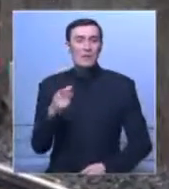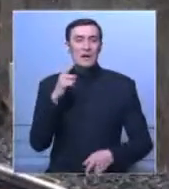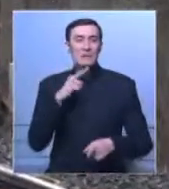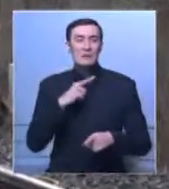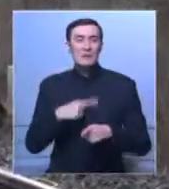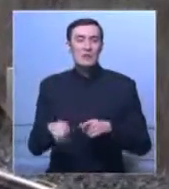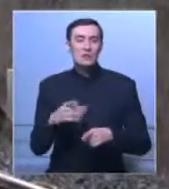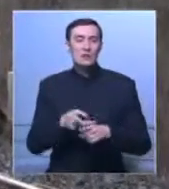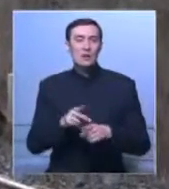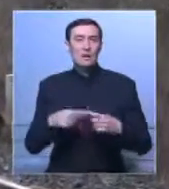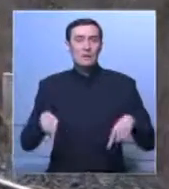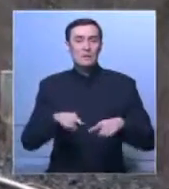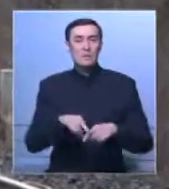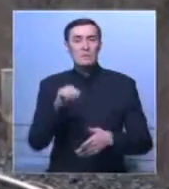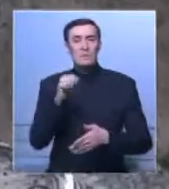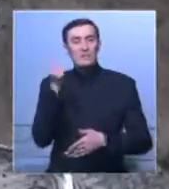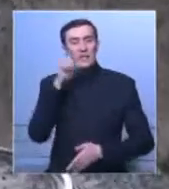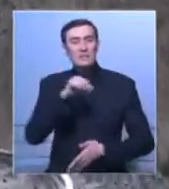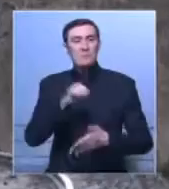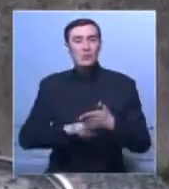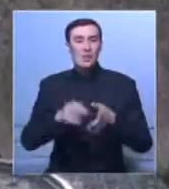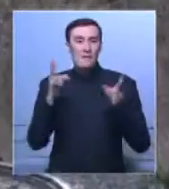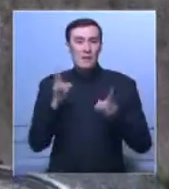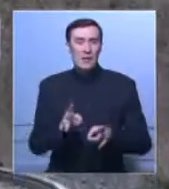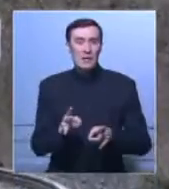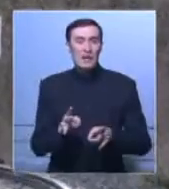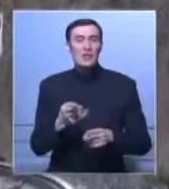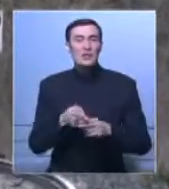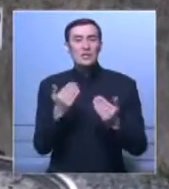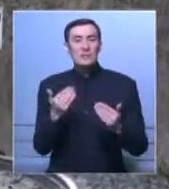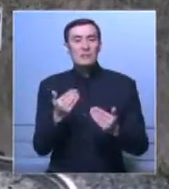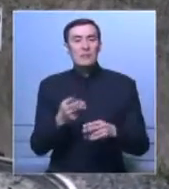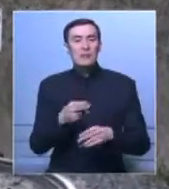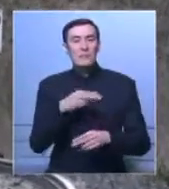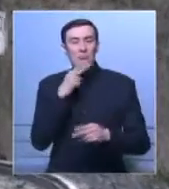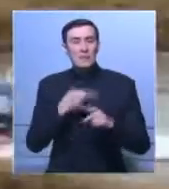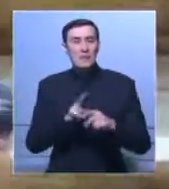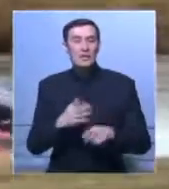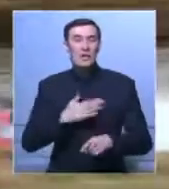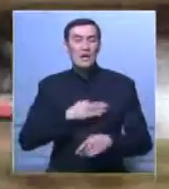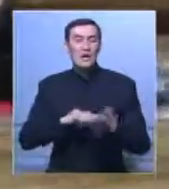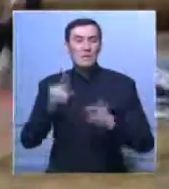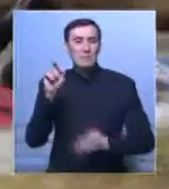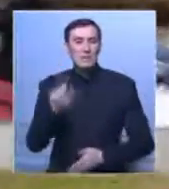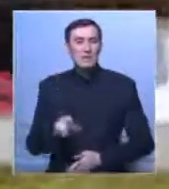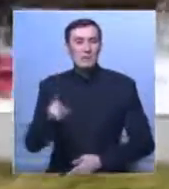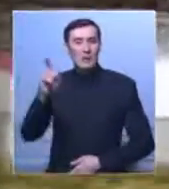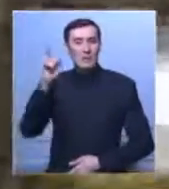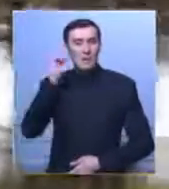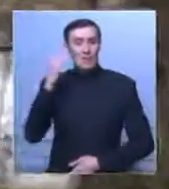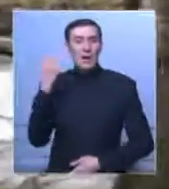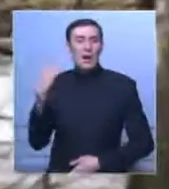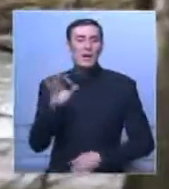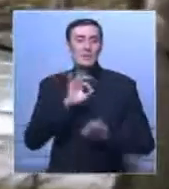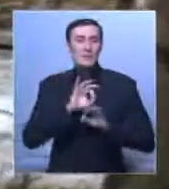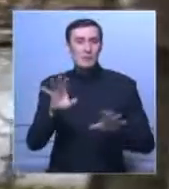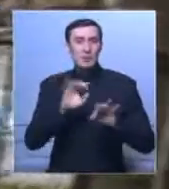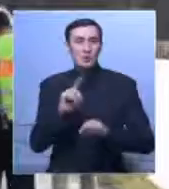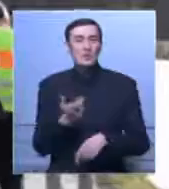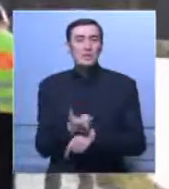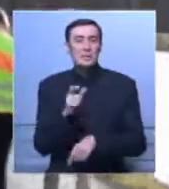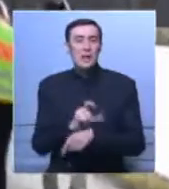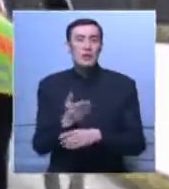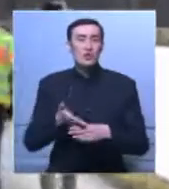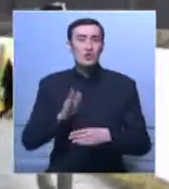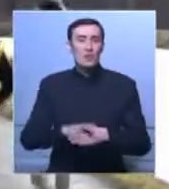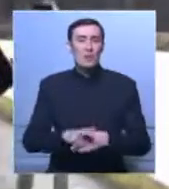кризисный штаб, он выясняет причины аварии. За развитием событий сейчас следит наш корреспондент в Германии Шолпан Найманбаева. Она сообщает, что это